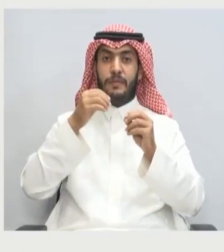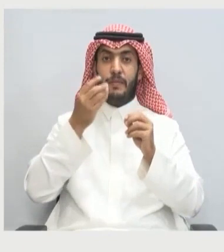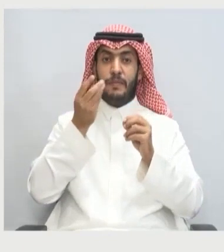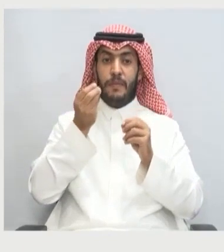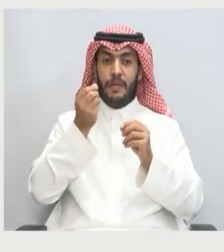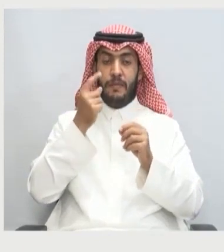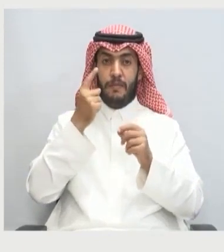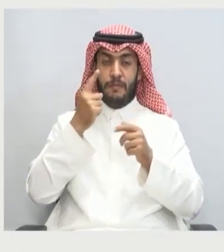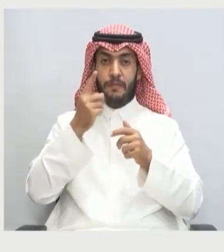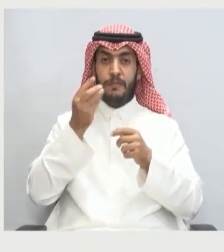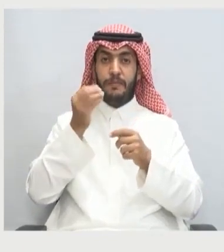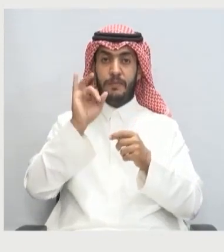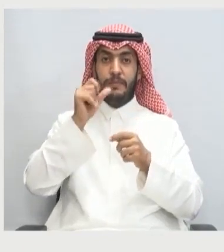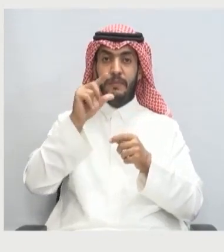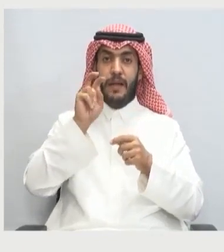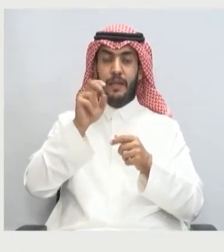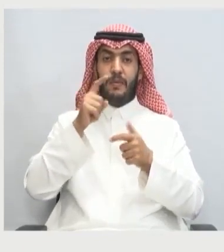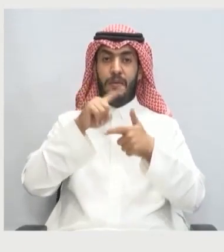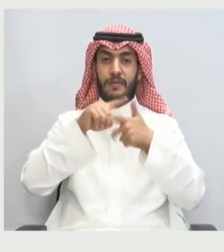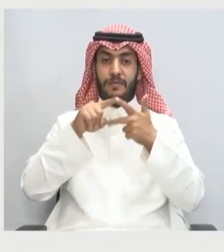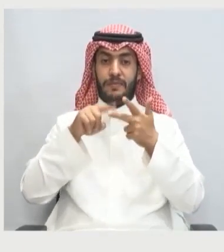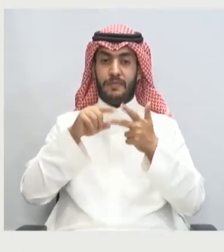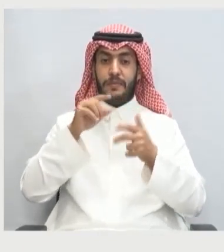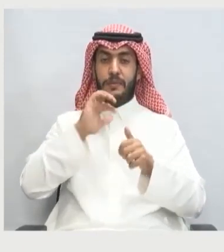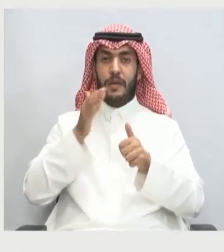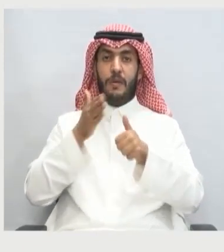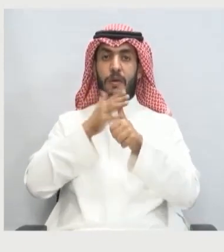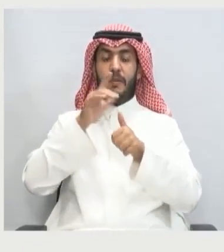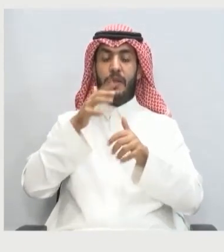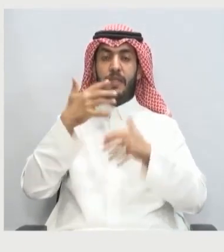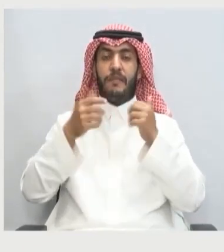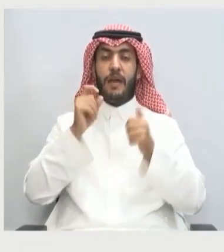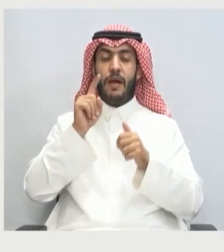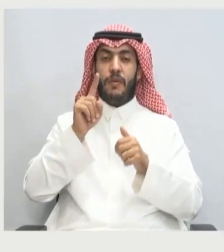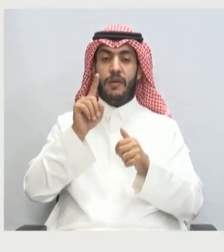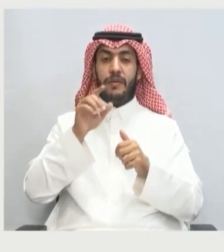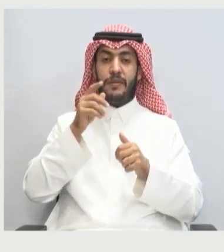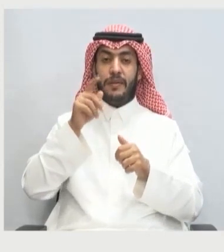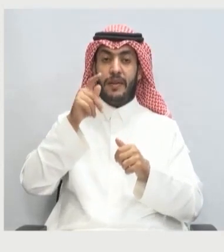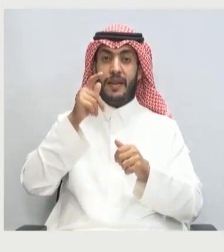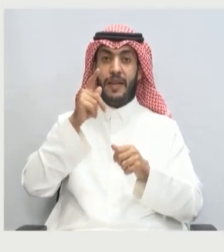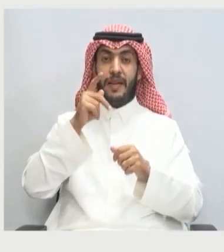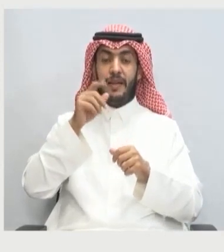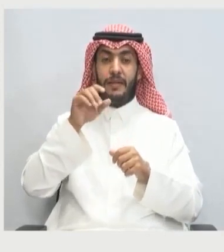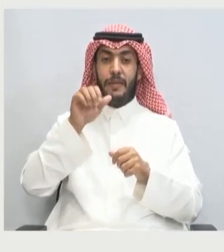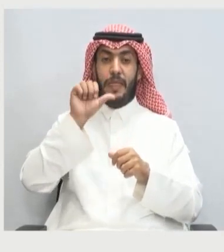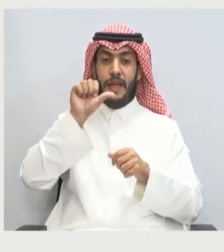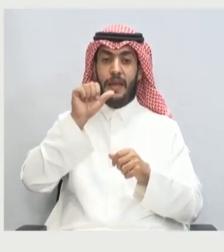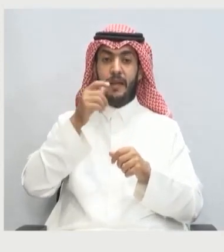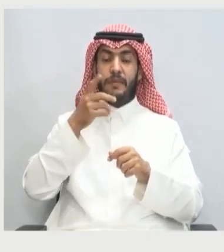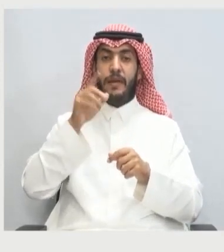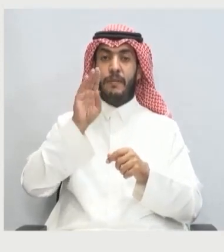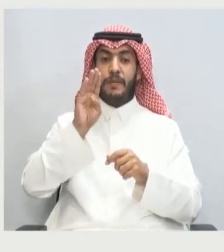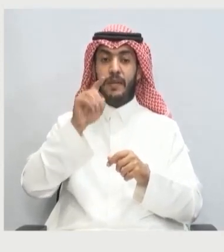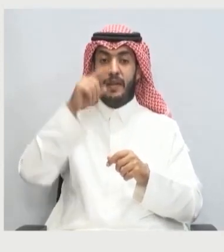مواد ستكون ليست من الرتبه الاولى لان التفاعل الاول كان اي يعطيني مباشره b ولكن لو